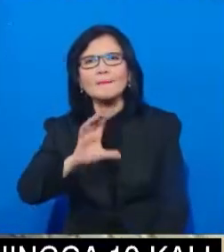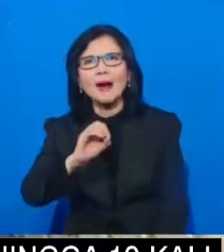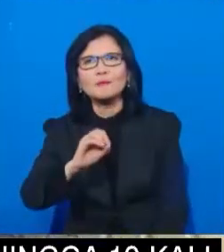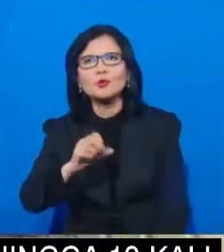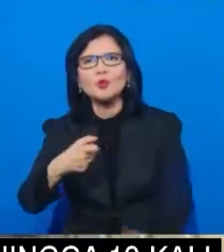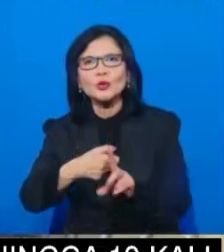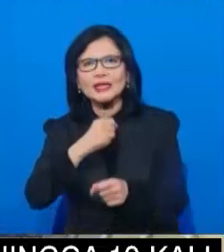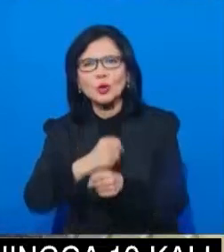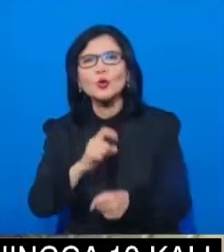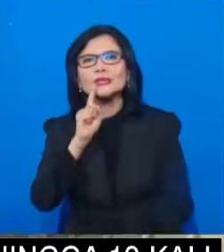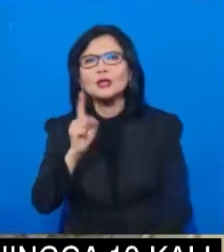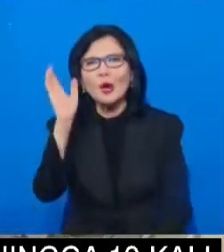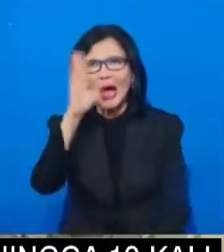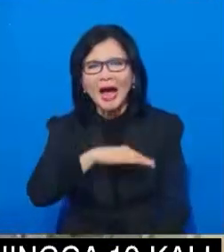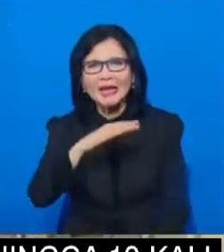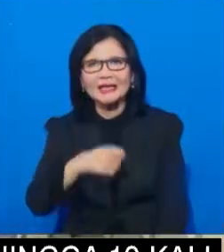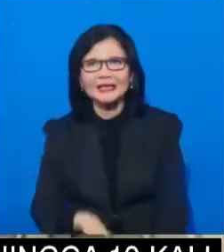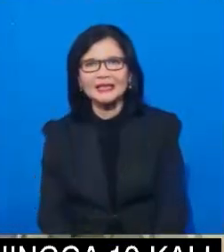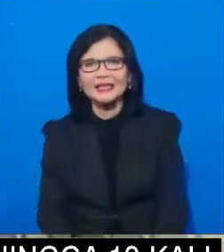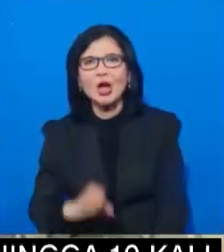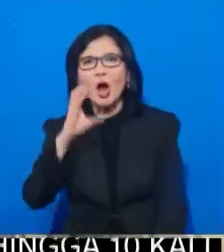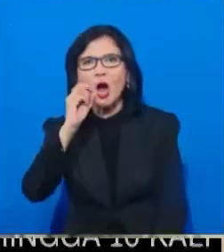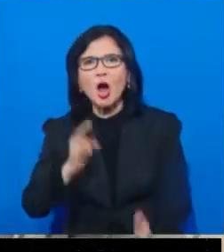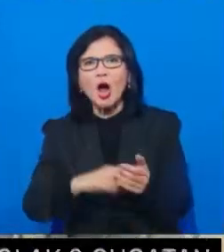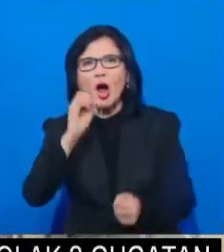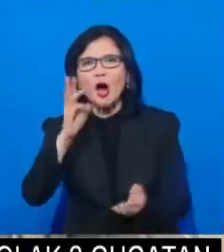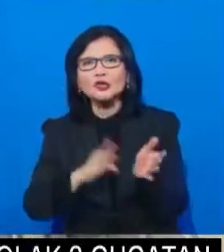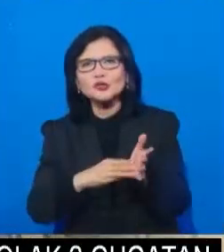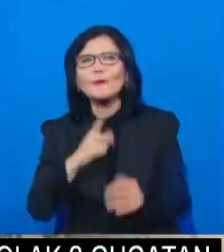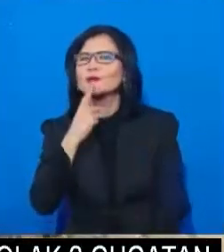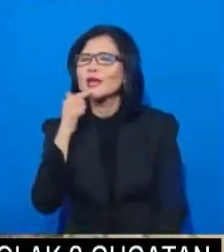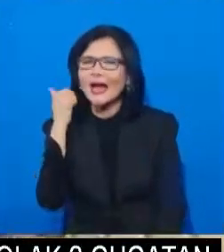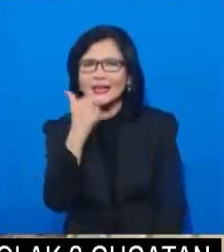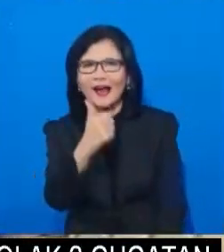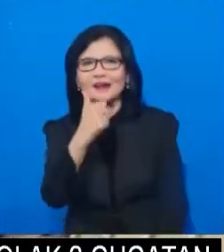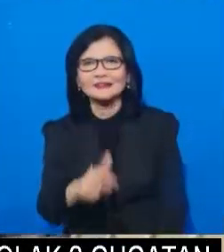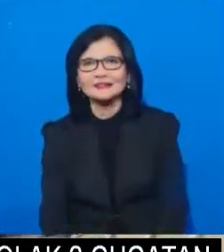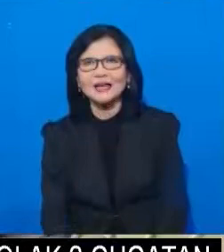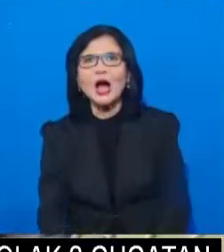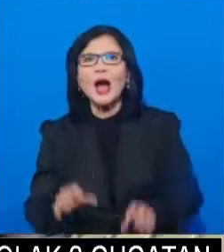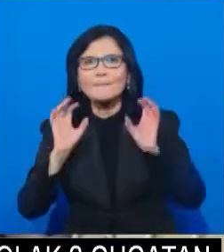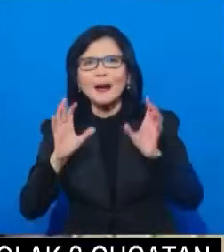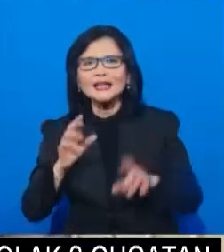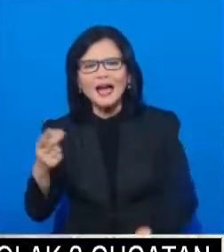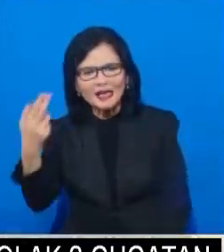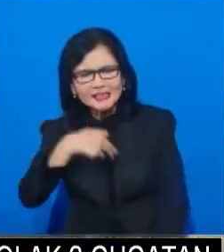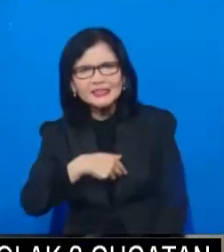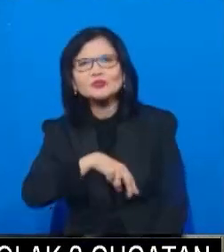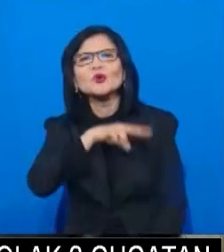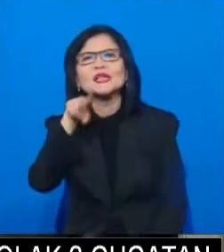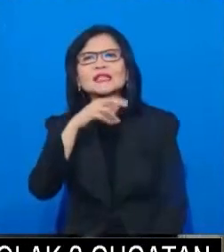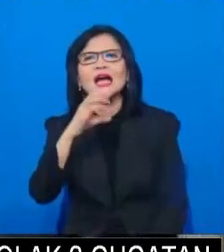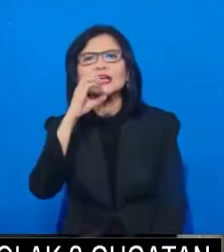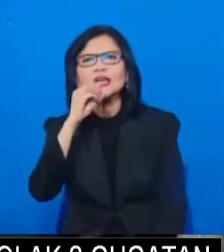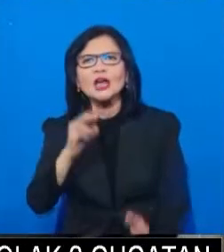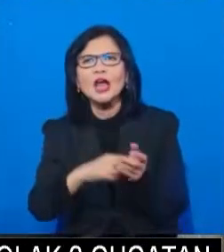sehari. Si banjuran oncomnya itu yang sering dicarinya kayak gitu, Mas. Banyak yang kesini nyari, Mas. Karena ini cocok